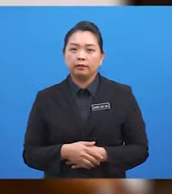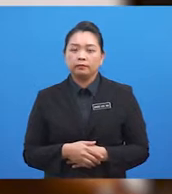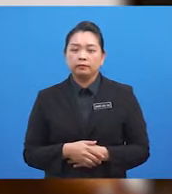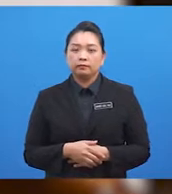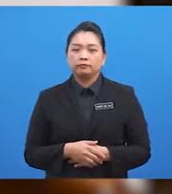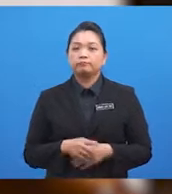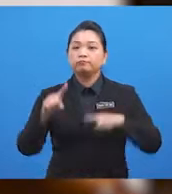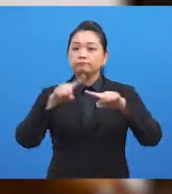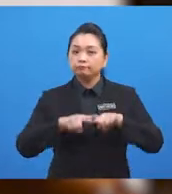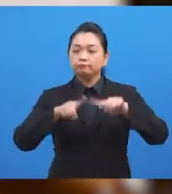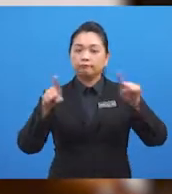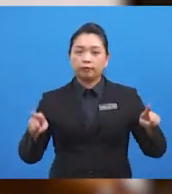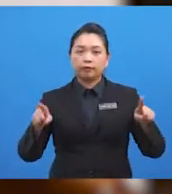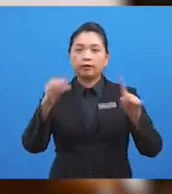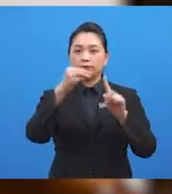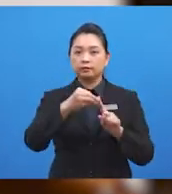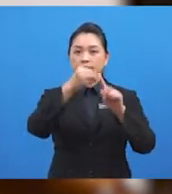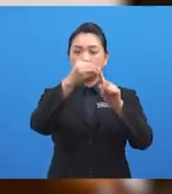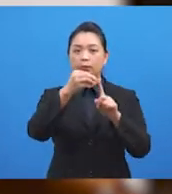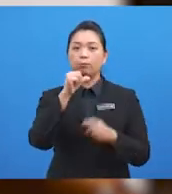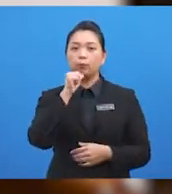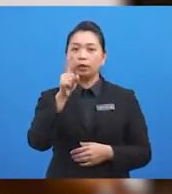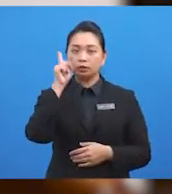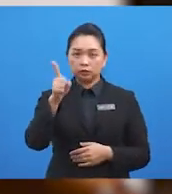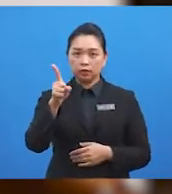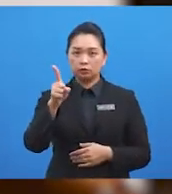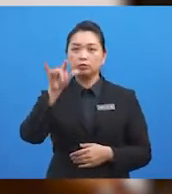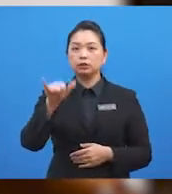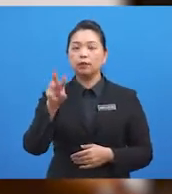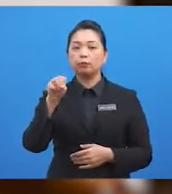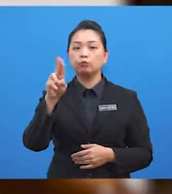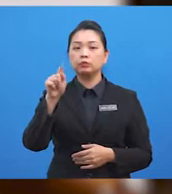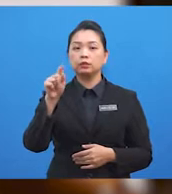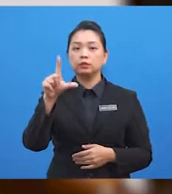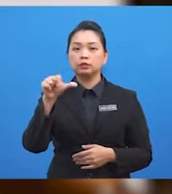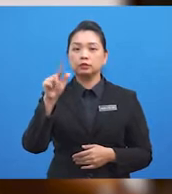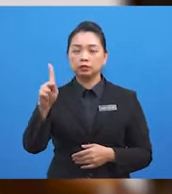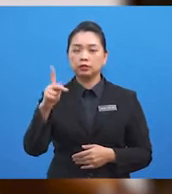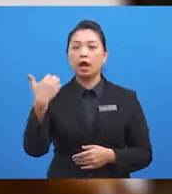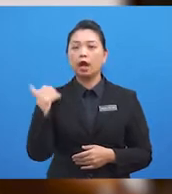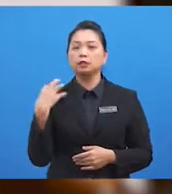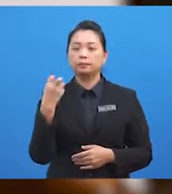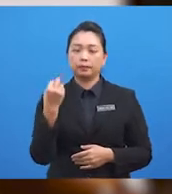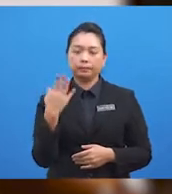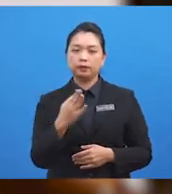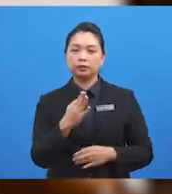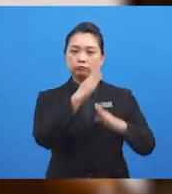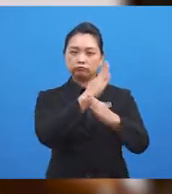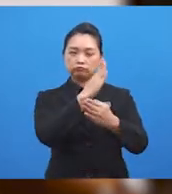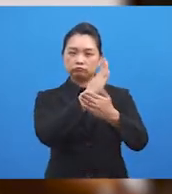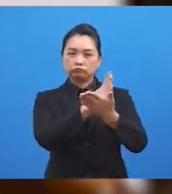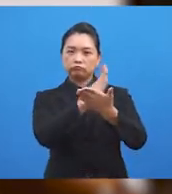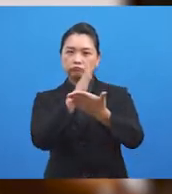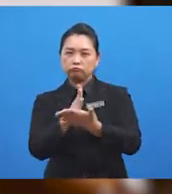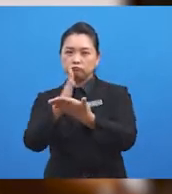Walau bagaimanapun, keistimewaan ini bukanlah sesuatu yang mutlak. Terdapat beberapa sekatan